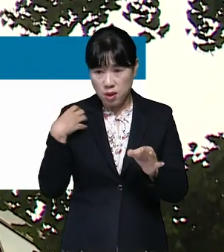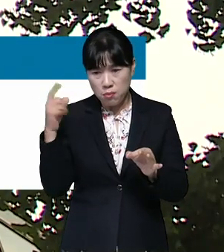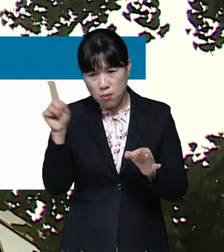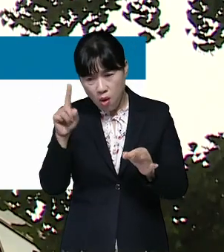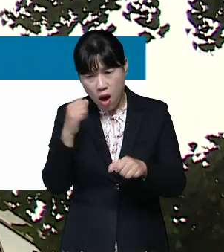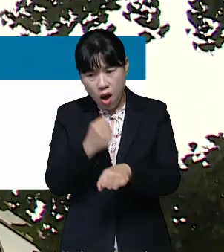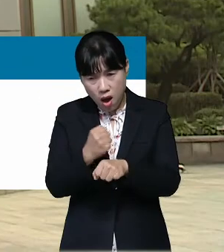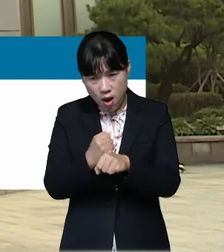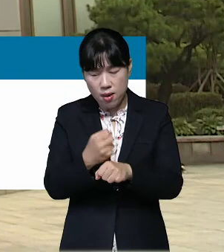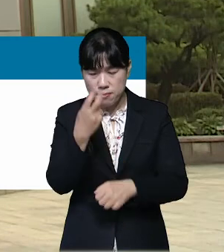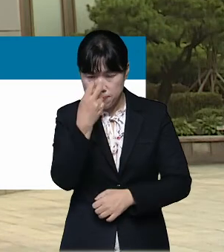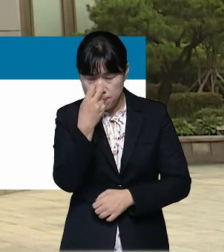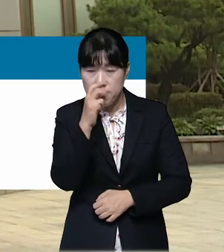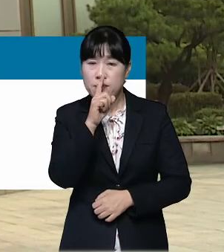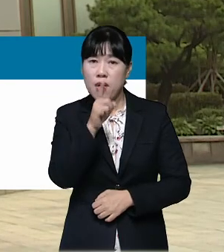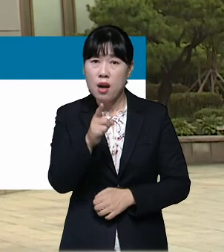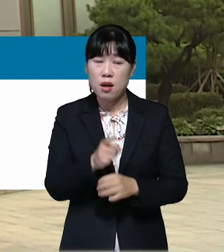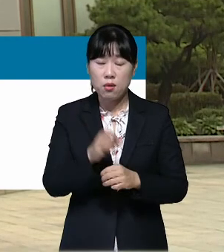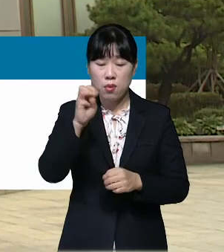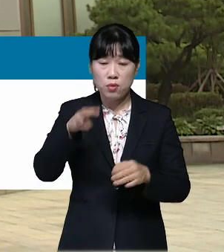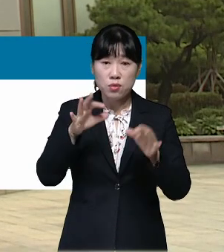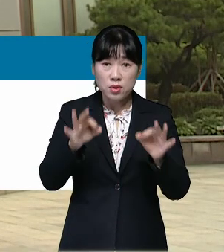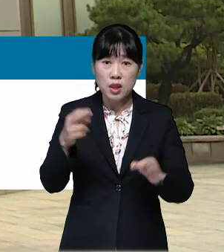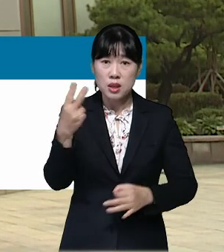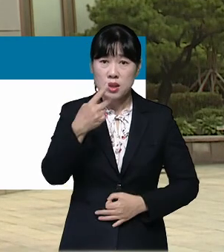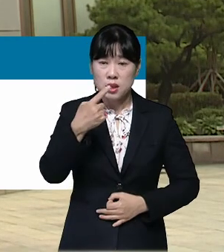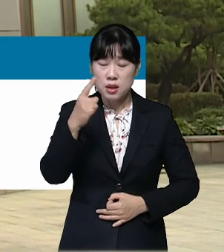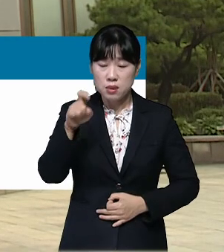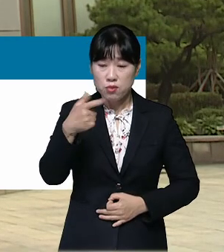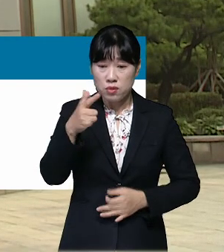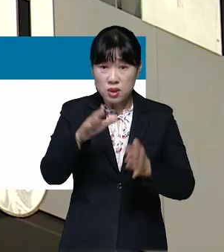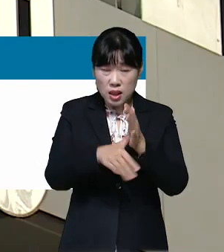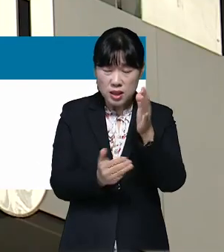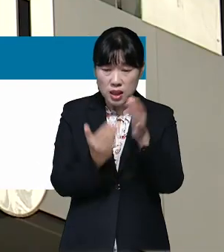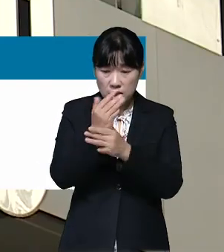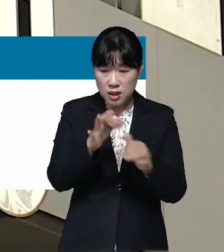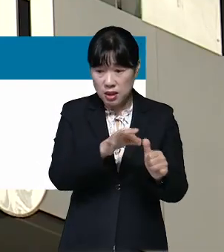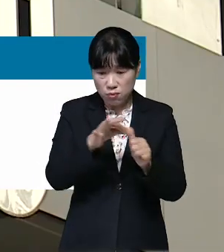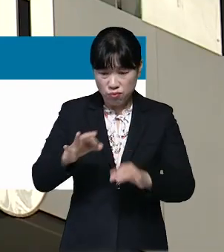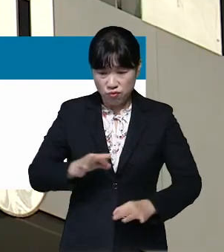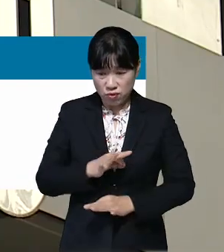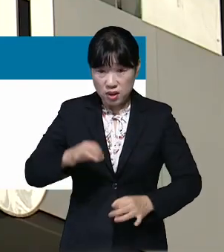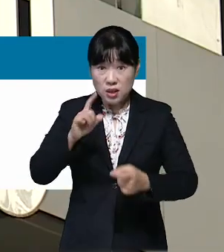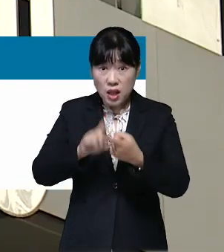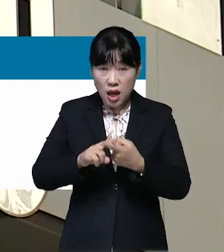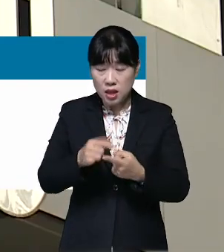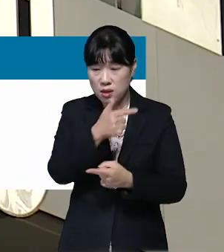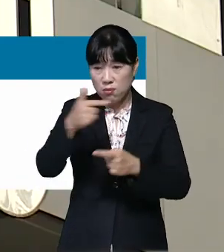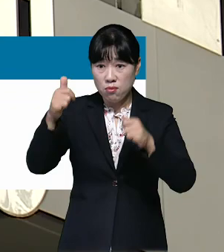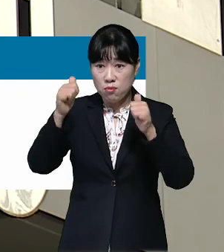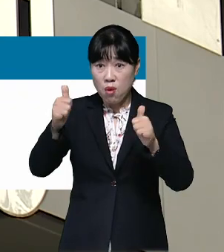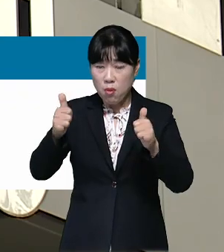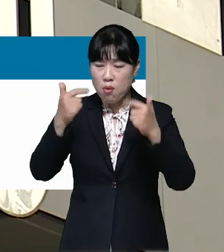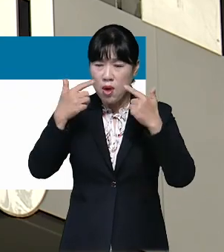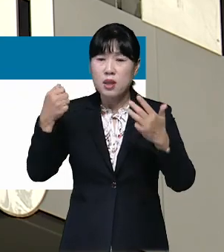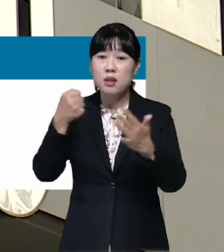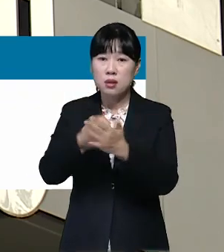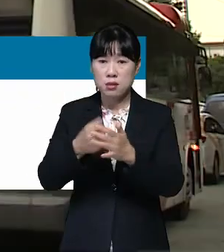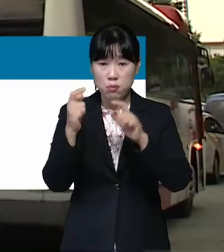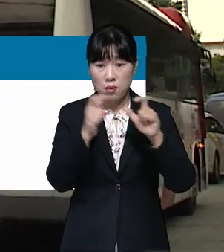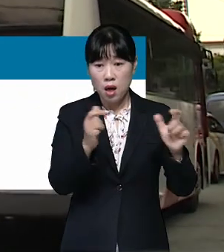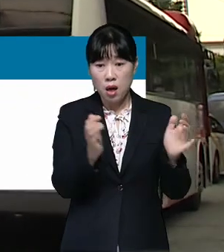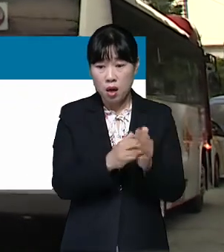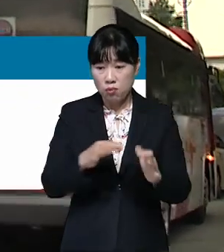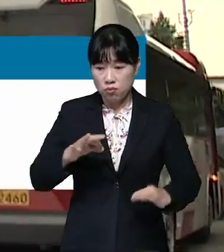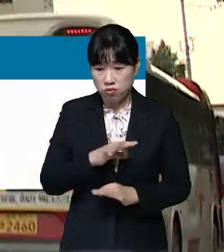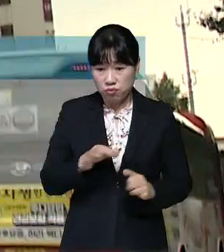밝혔습니다. 광주은행은 지난 2016년 발생한 채용비리에 대한 대법원 확정 판결이 났음에도 불구하고 부정